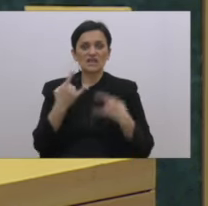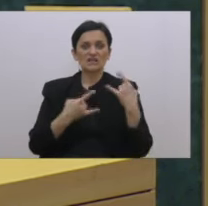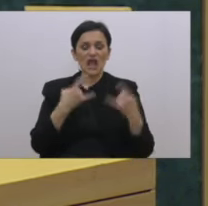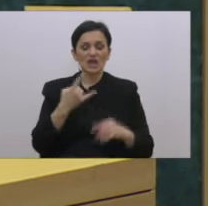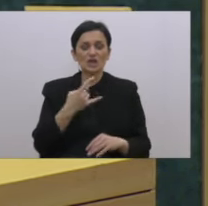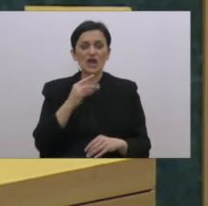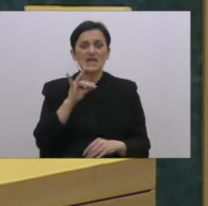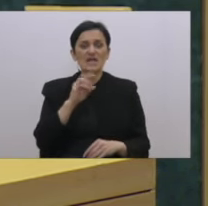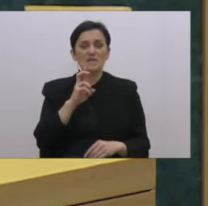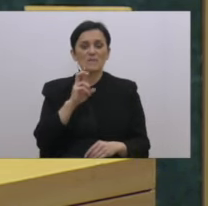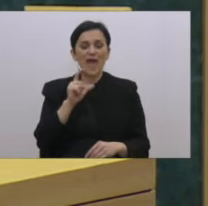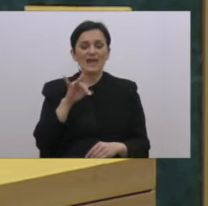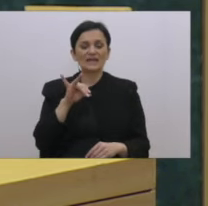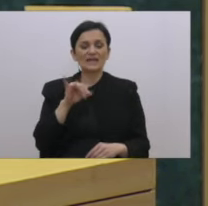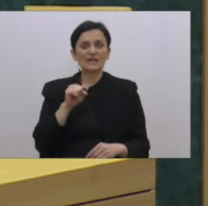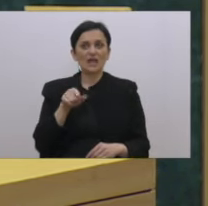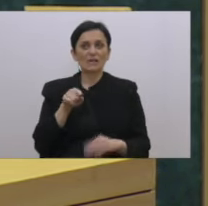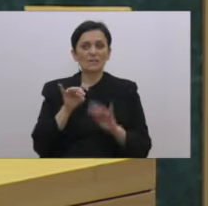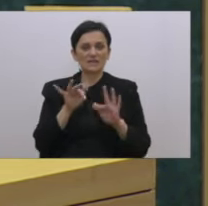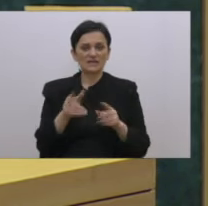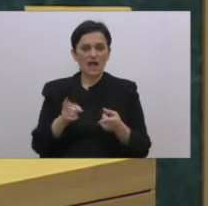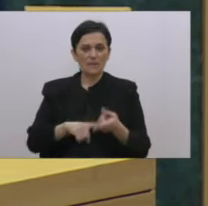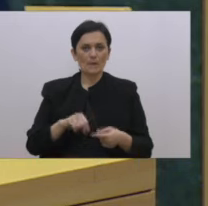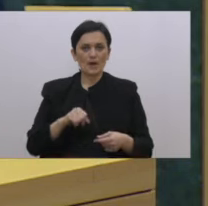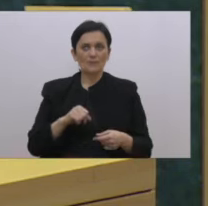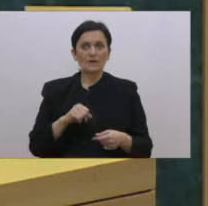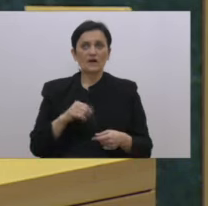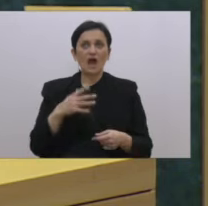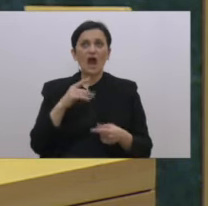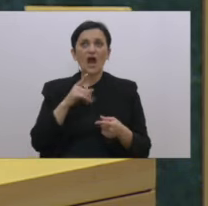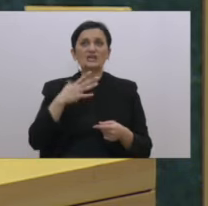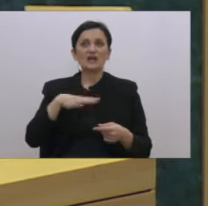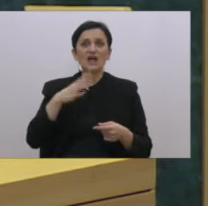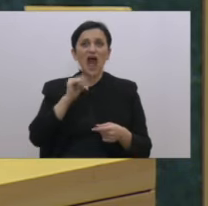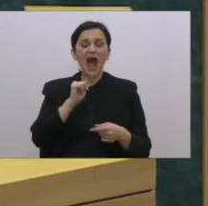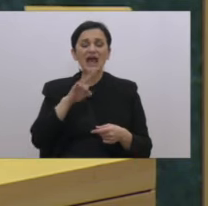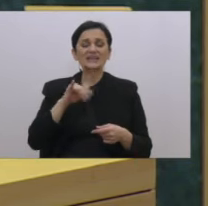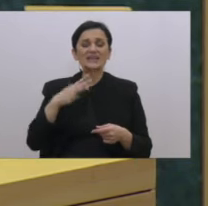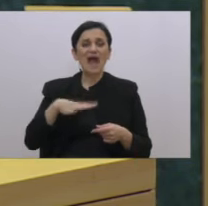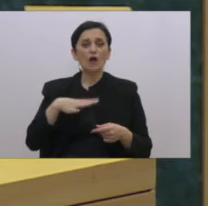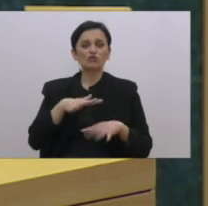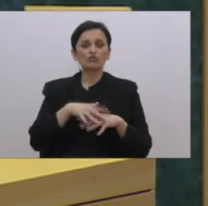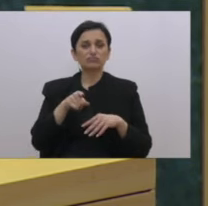Telekompania Iberis sakmeze, banki kartuz dakotrebis sakmeze,